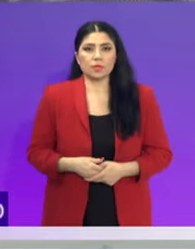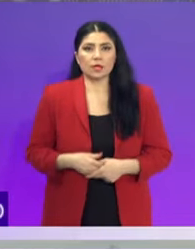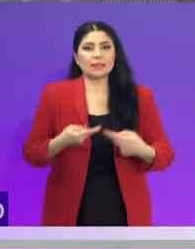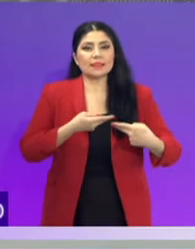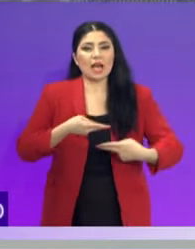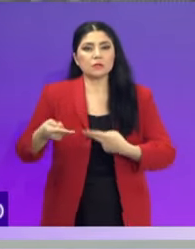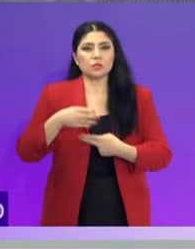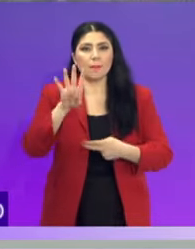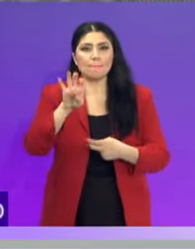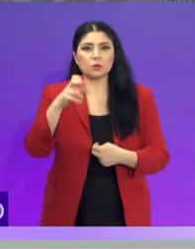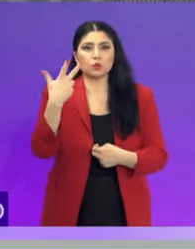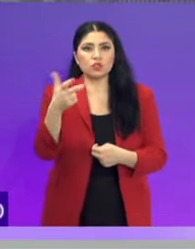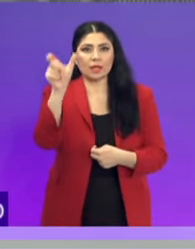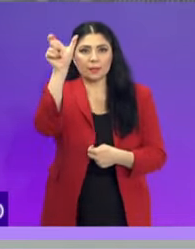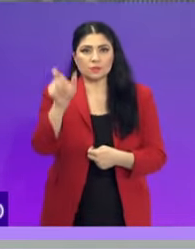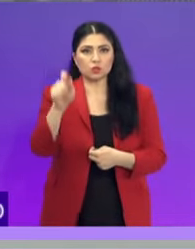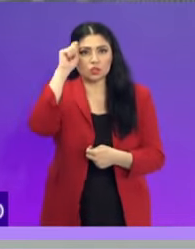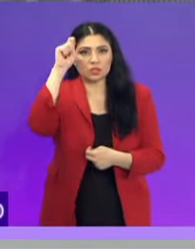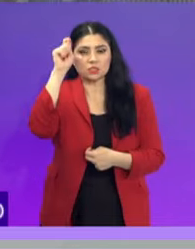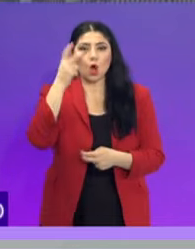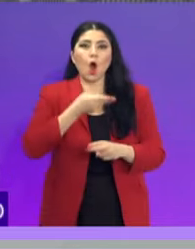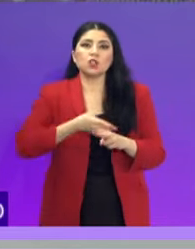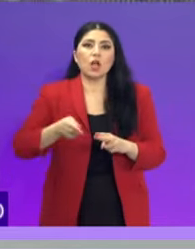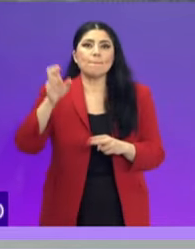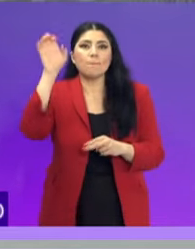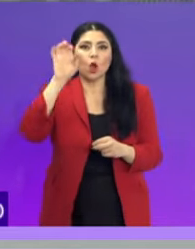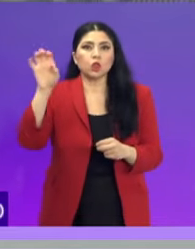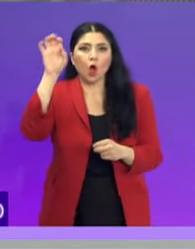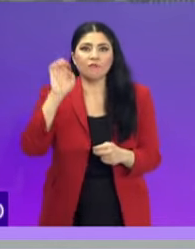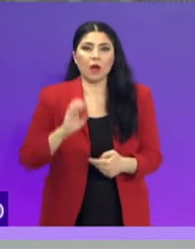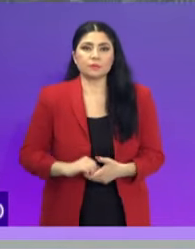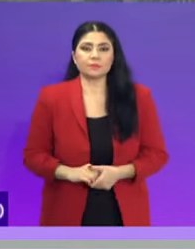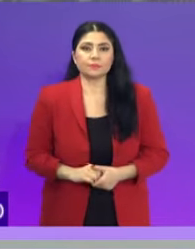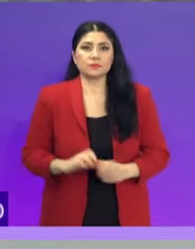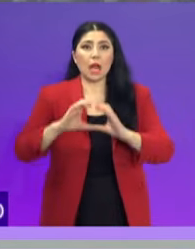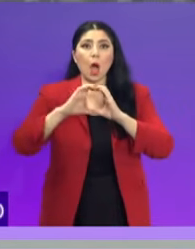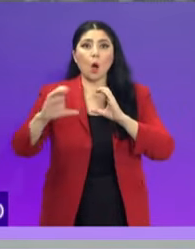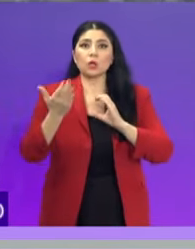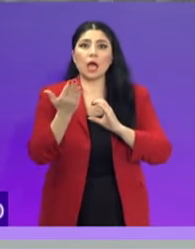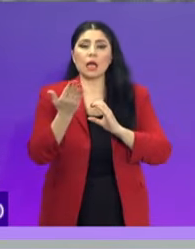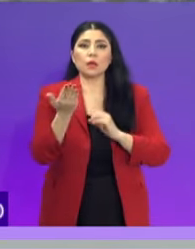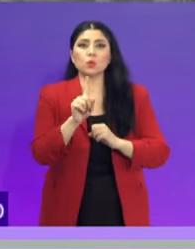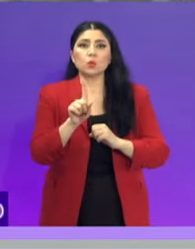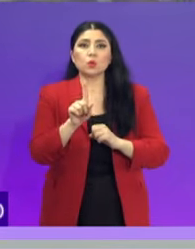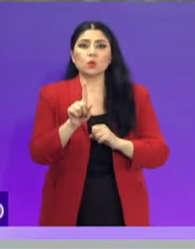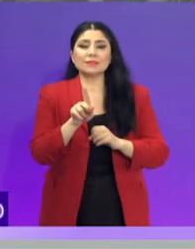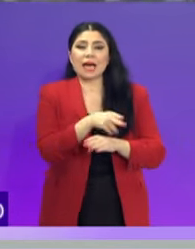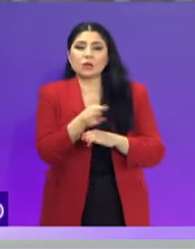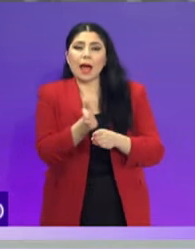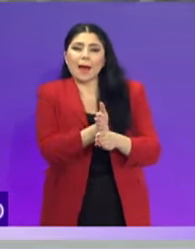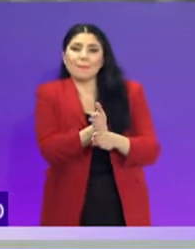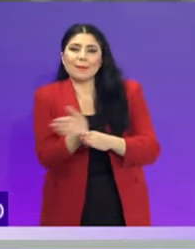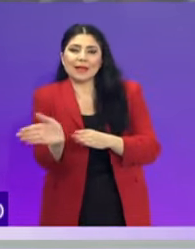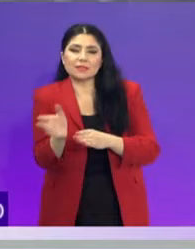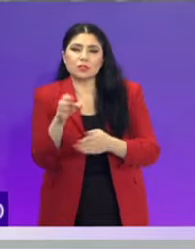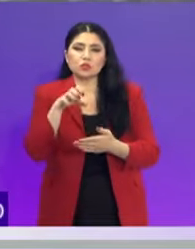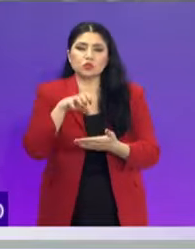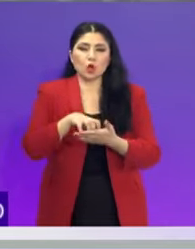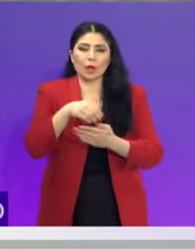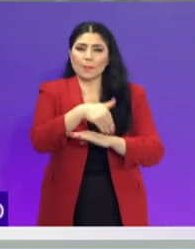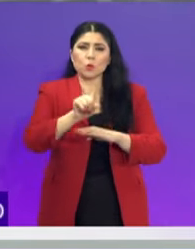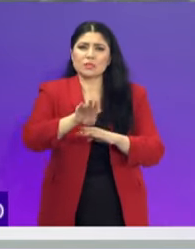acelor 43 de cetățeni moldoveni de la autocarul care nu s-a răsturnat, a ieșit în afara părții carosabile, dar